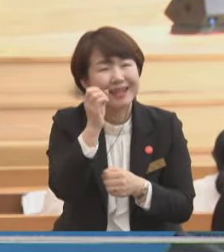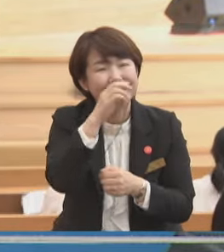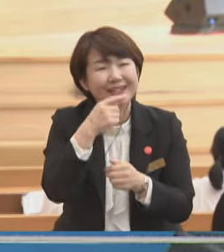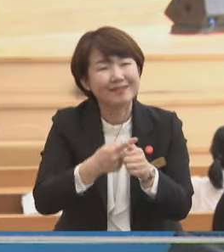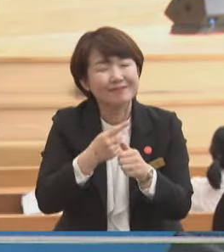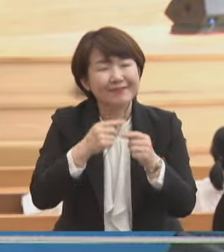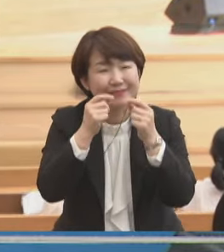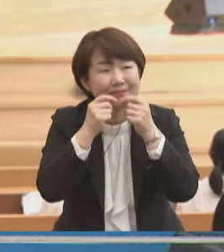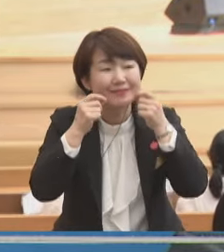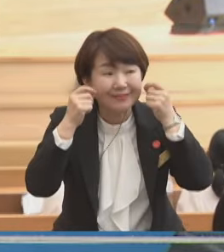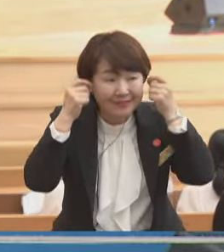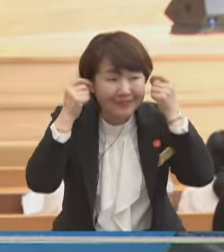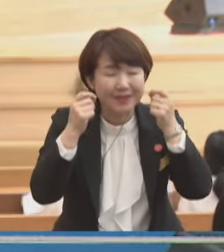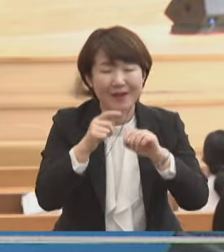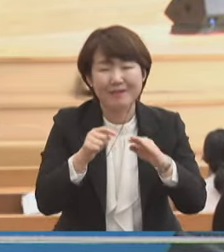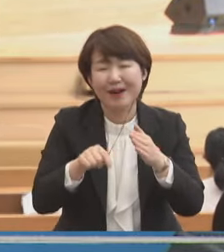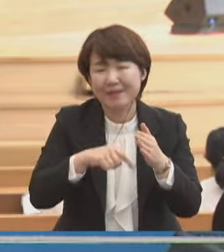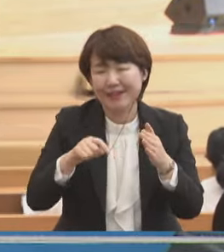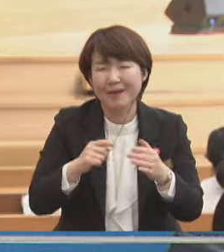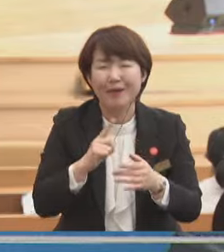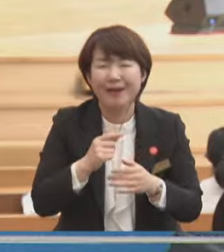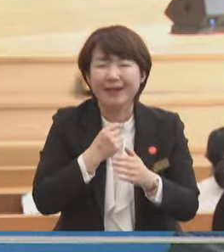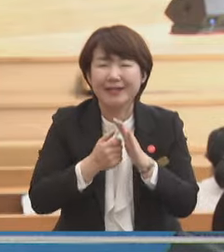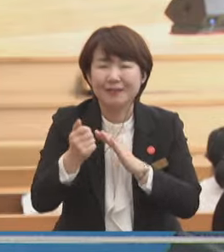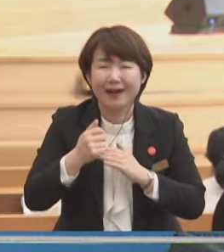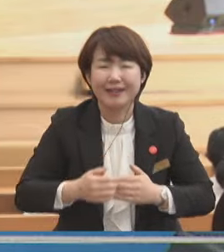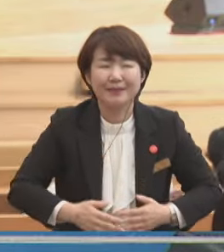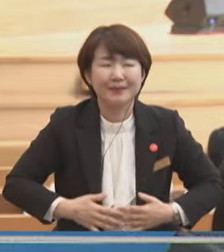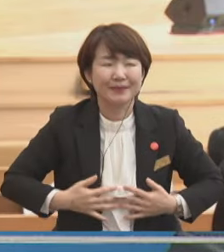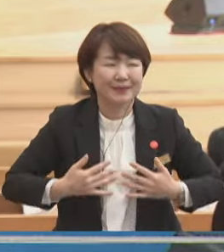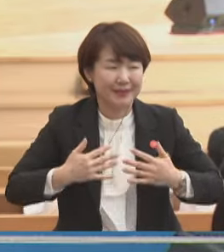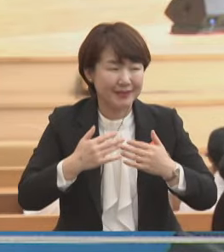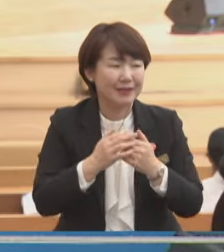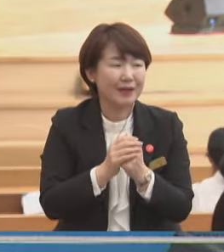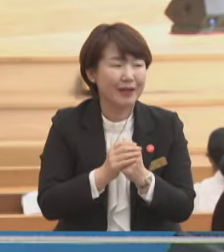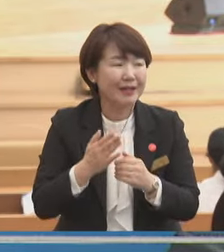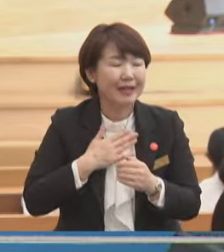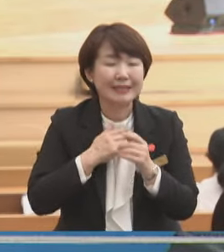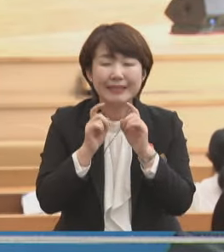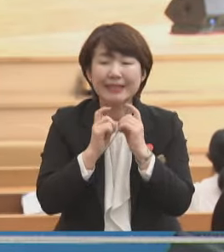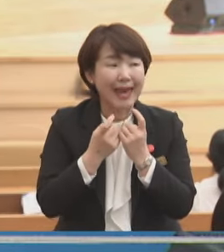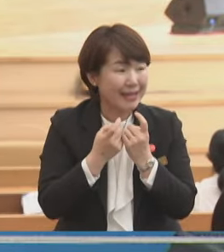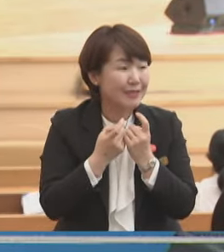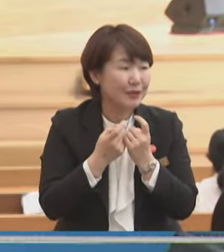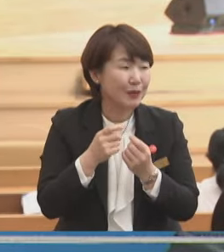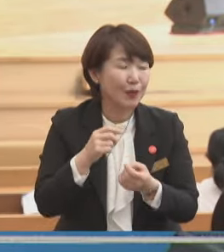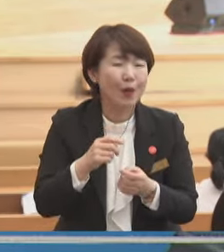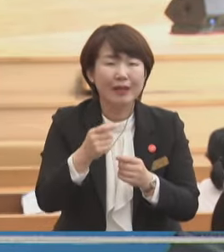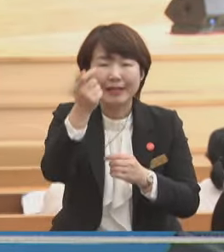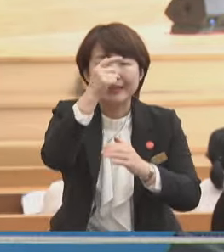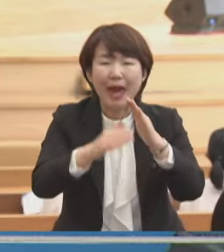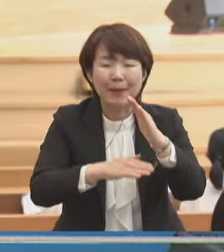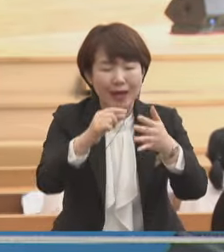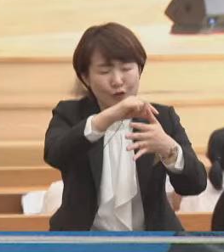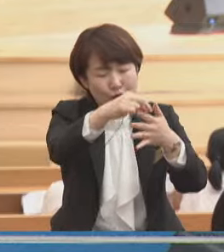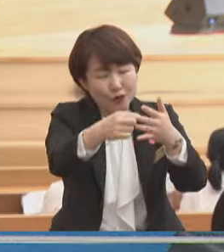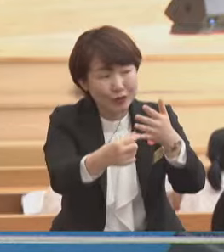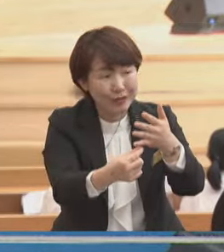가슴속에 막 몽글몽글 몽글몽글 희망이 피어오르죠 저는 개인적으로 예배 순서 가운데 가장